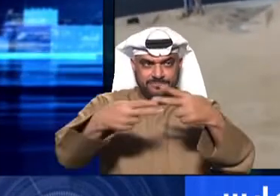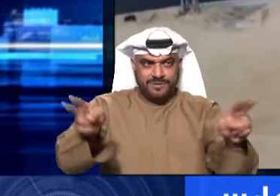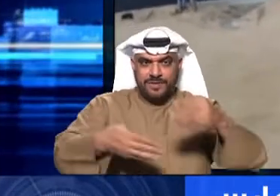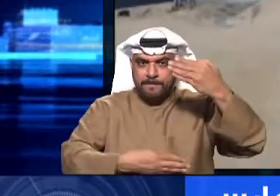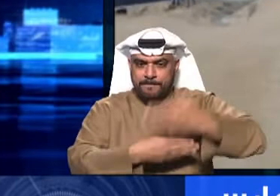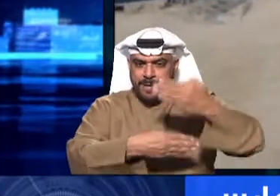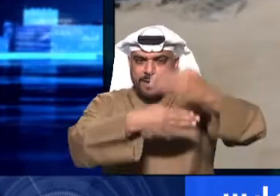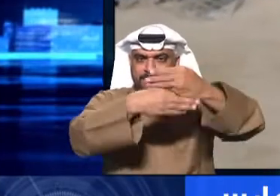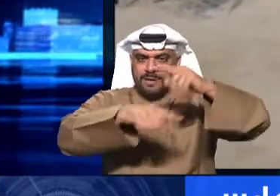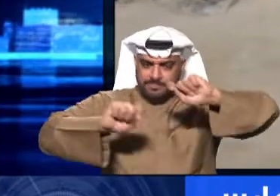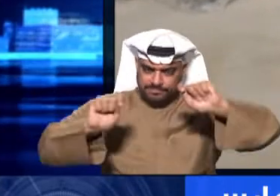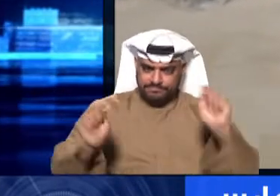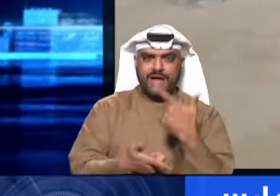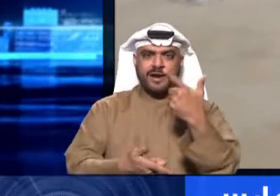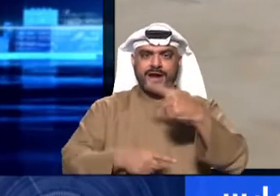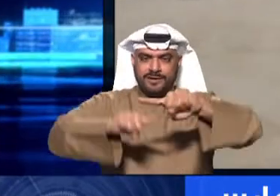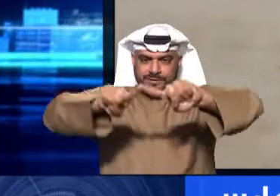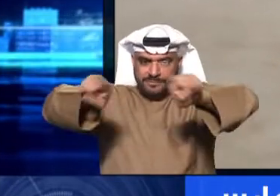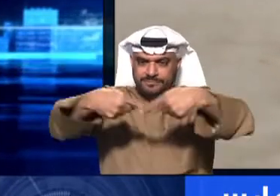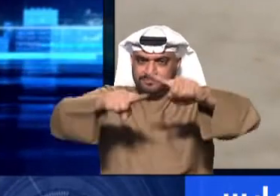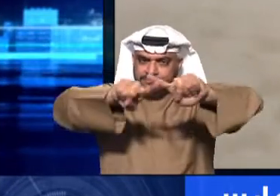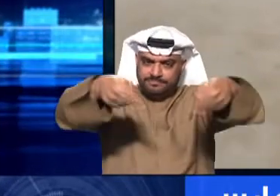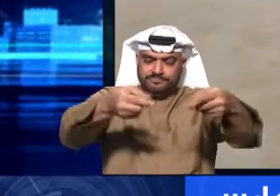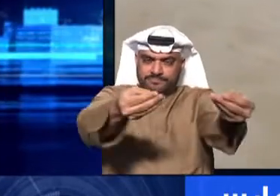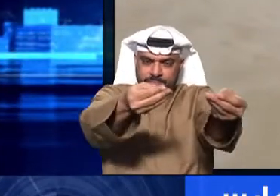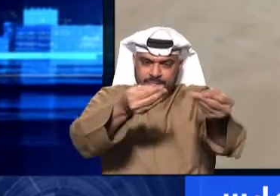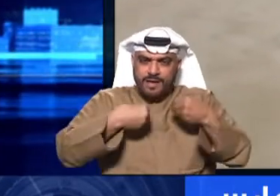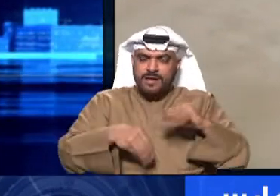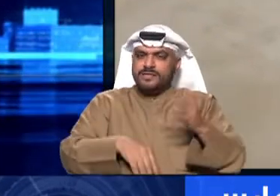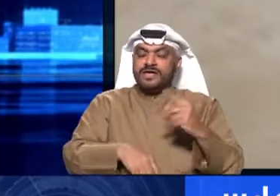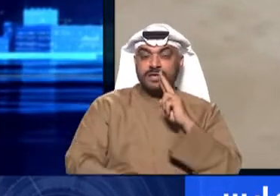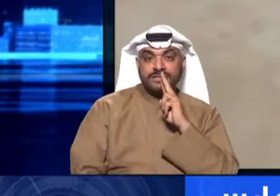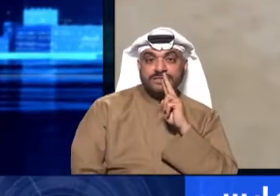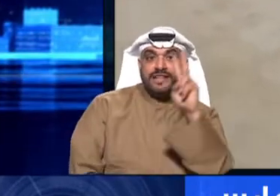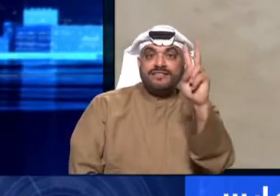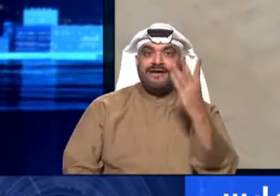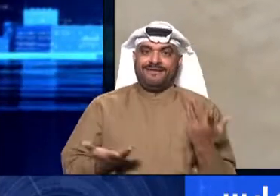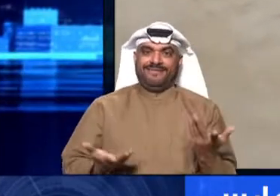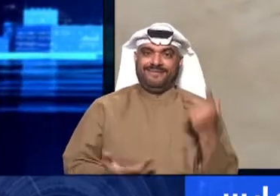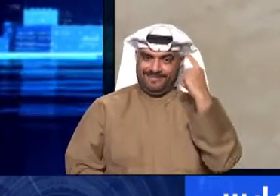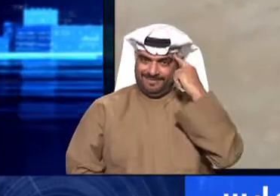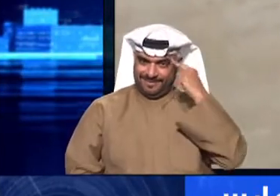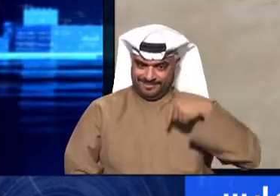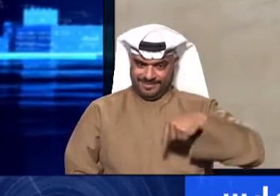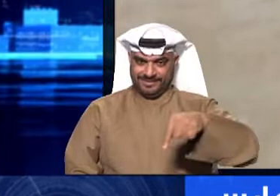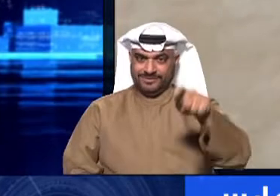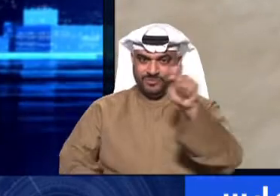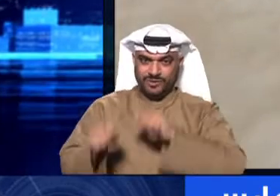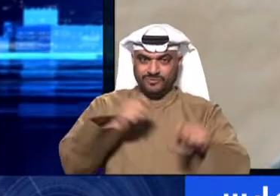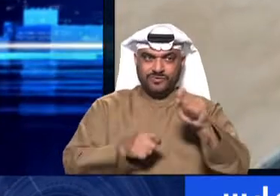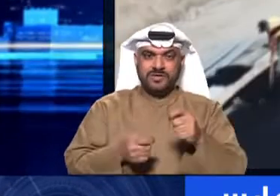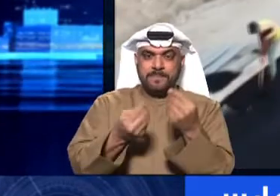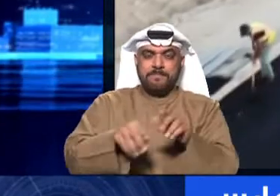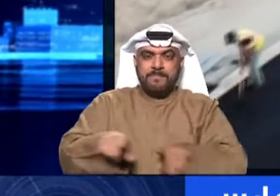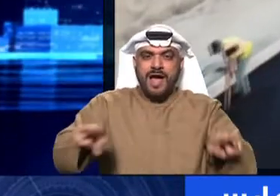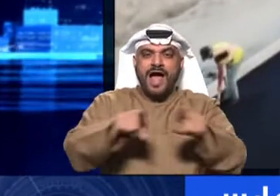يعني معدل انتهاء البناء والتصميم تستغرق سنتين، فبالتالي راح تكون العملية متوازية